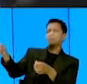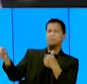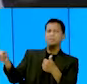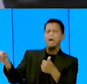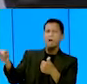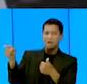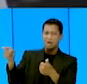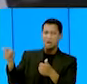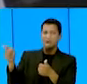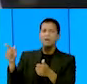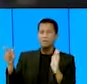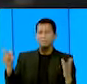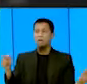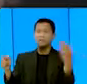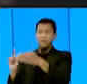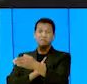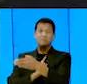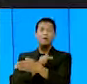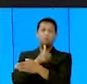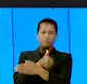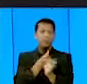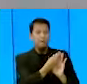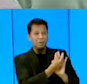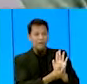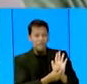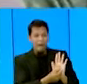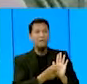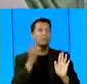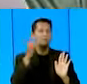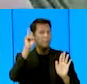dia jatuh ke SMP swasta. Biaya personalnya kami yang bayar.